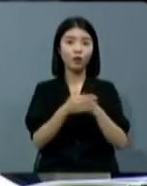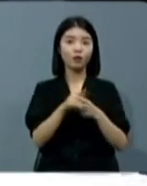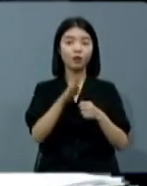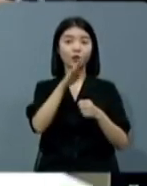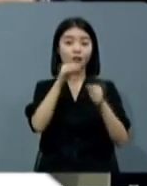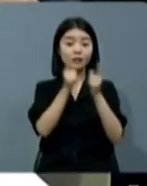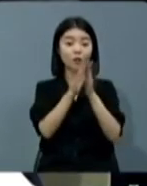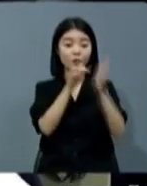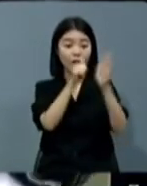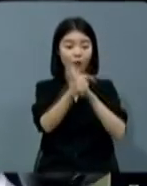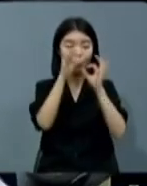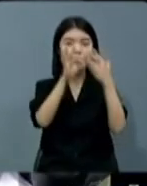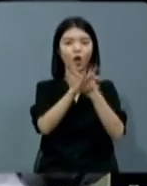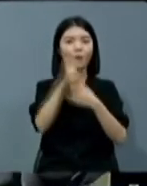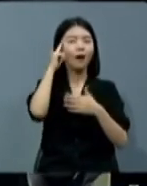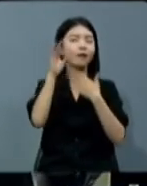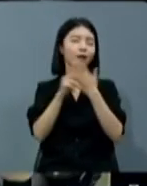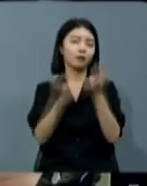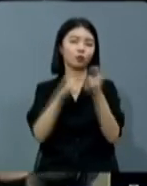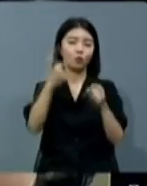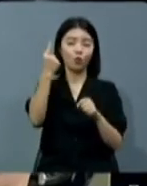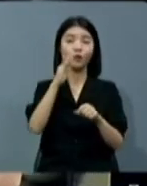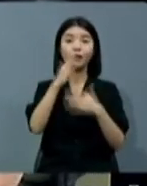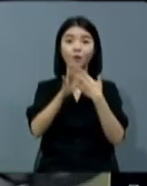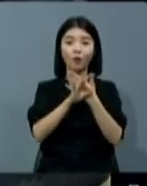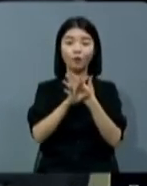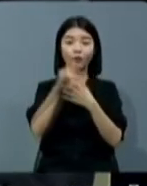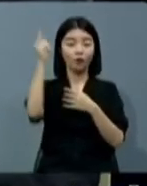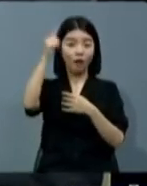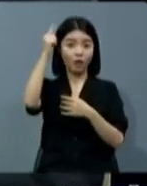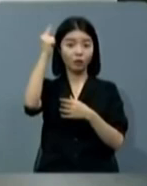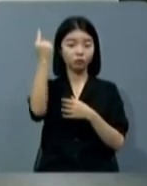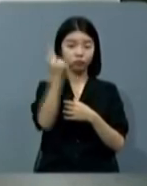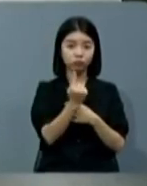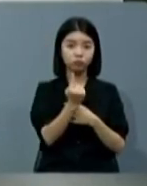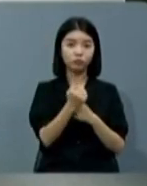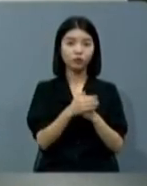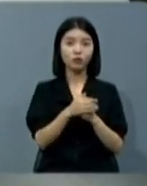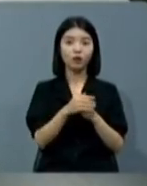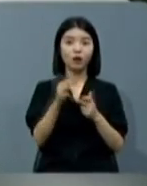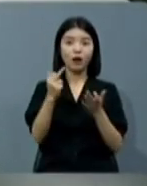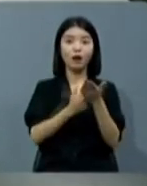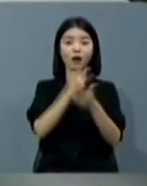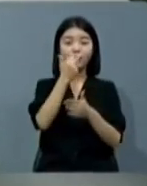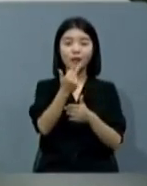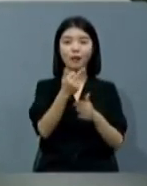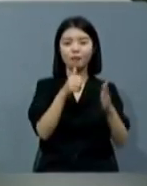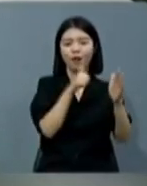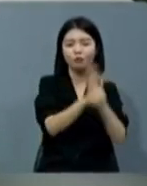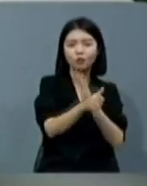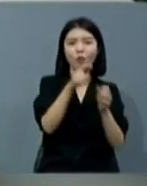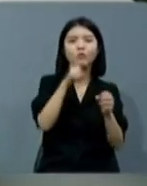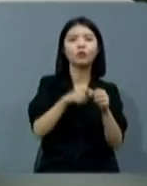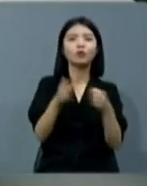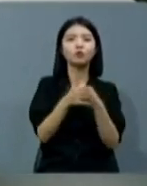답사를 하면서 만약에 제주로 오게 된다면 헬기로 그냥 왜냐하면 한라산 네, 방문이 목적이었기 때문에 헬기로 바로